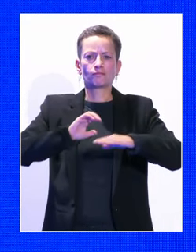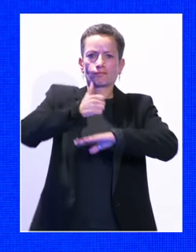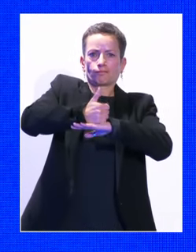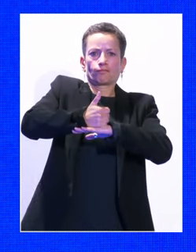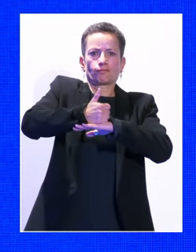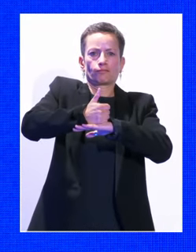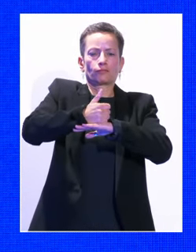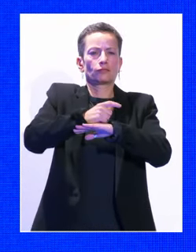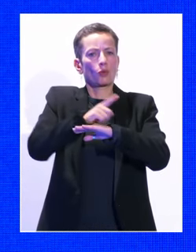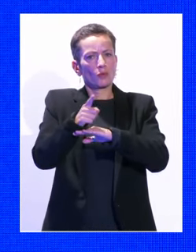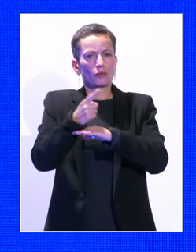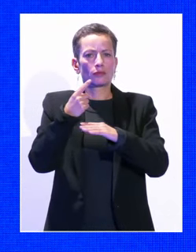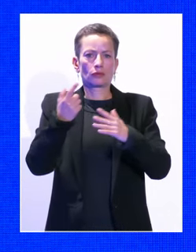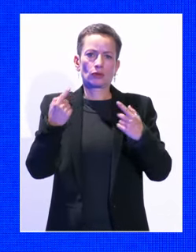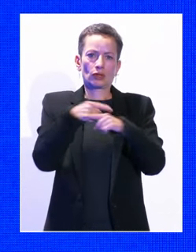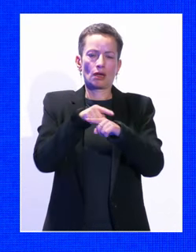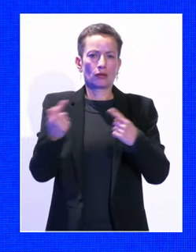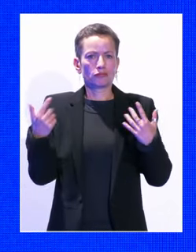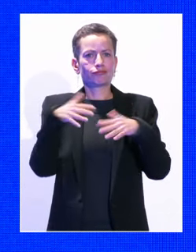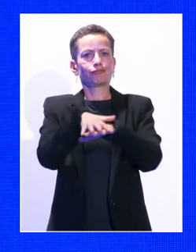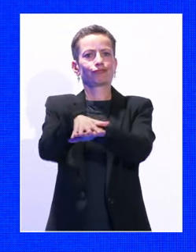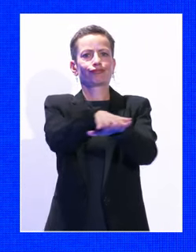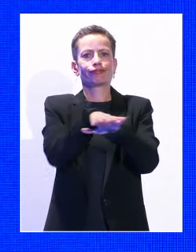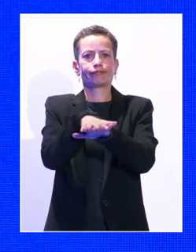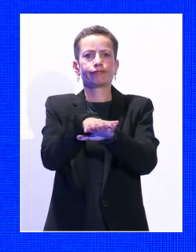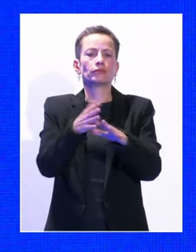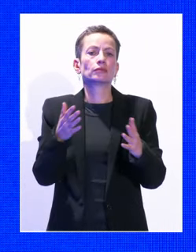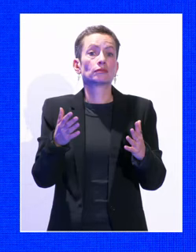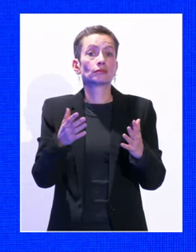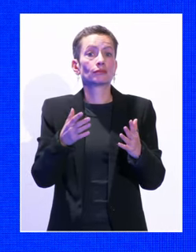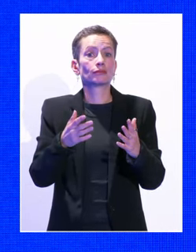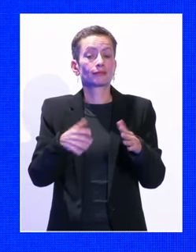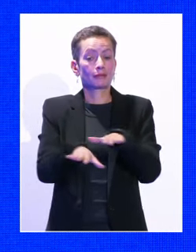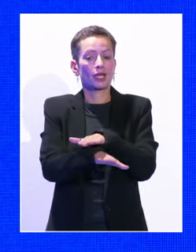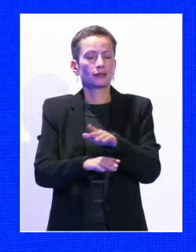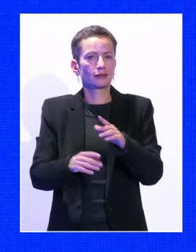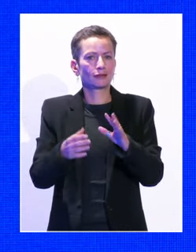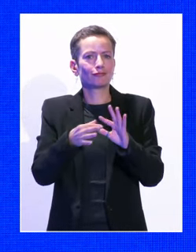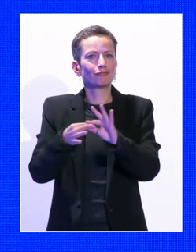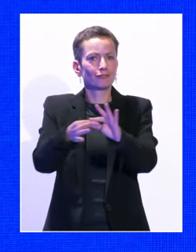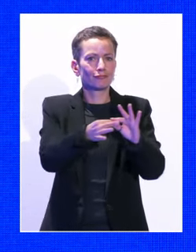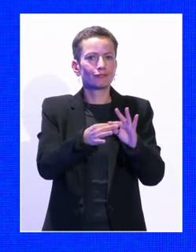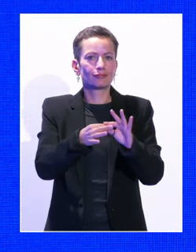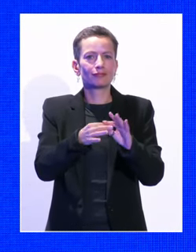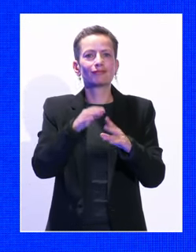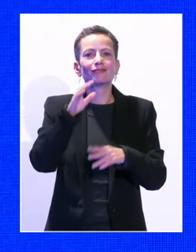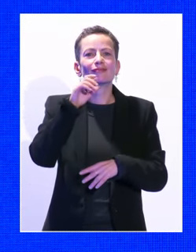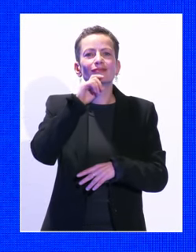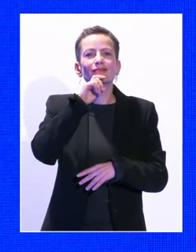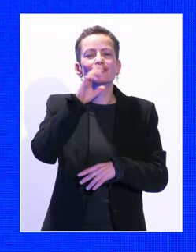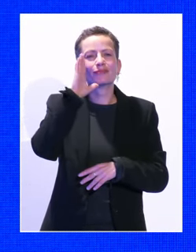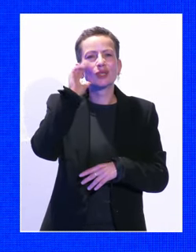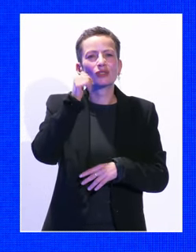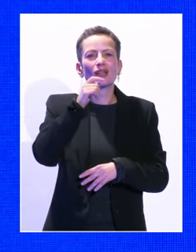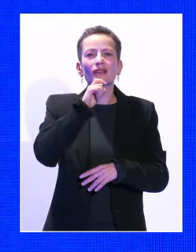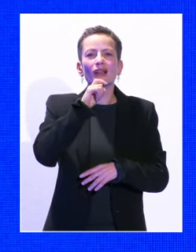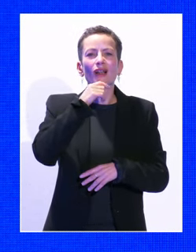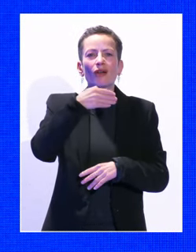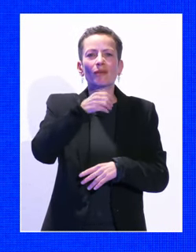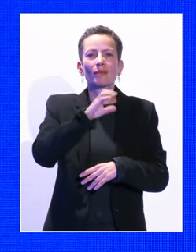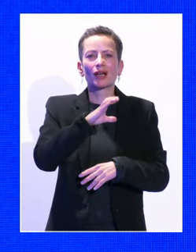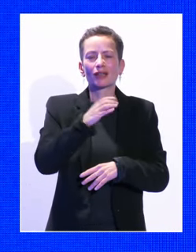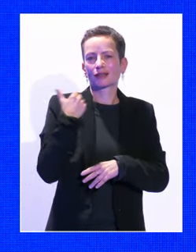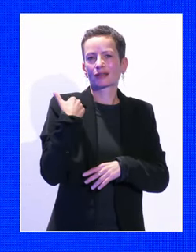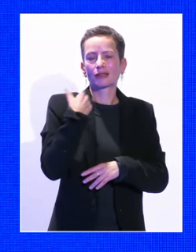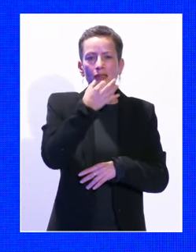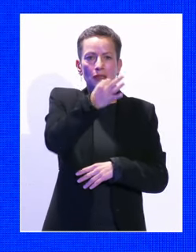harmonie. Et la clé de cette unité, et je fais ainsi écho au débat que Marc